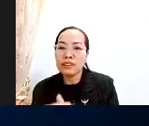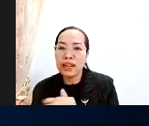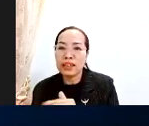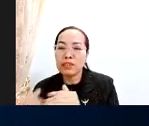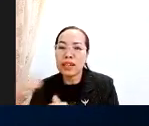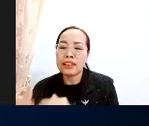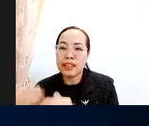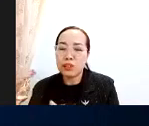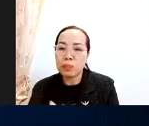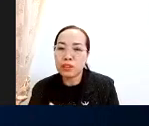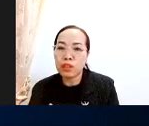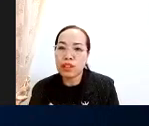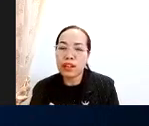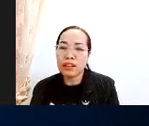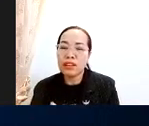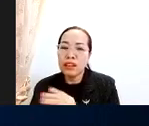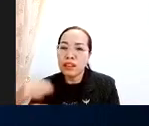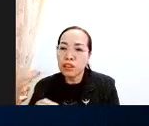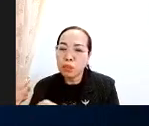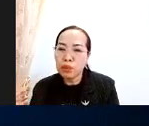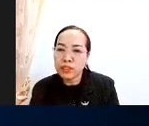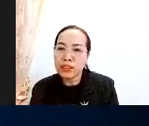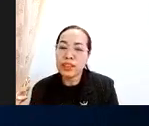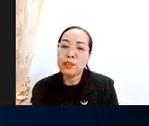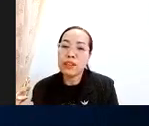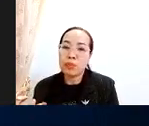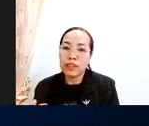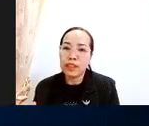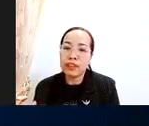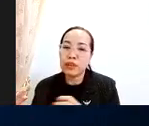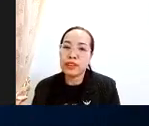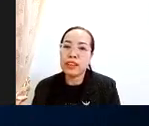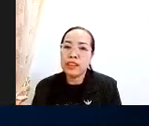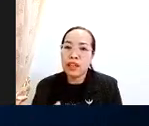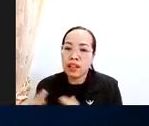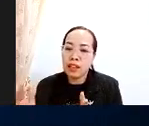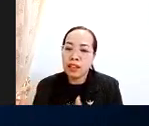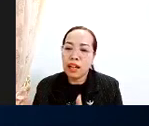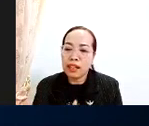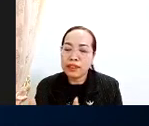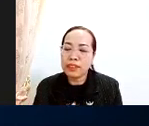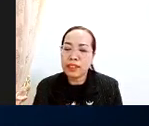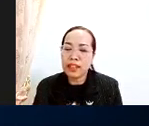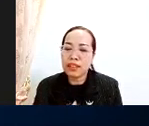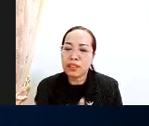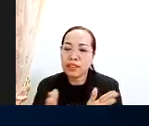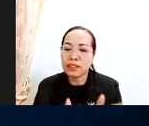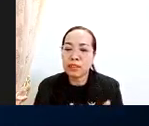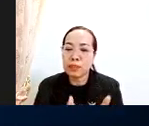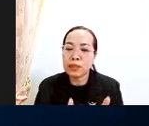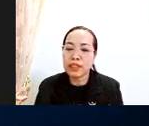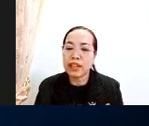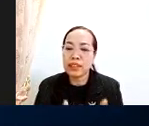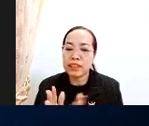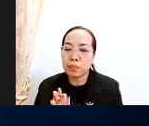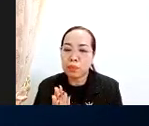đói chà nông ca tầng này nó bật to cả đói nơi krom hôn dương ta miên ở vầy khá đôi chia ở lỡ địa chà nơi thứ ngay